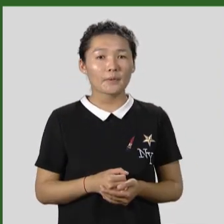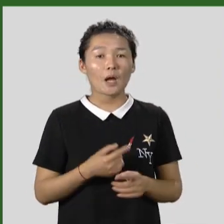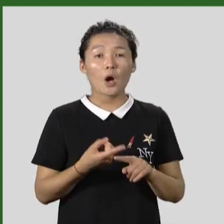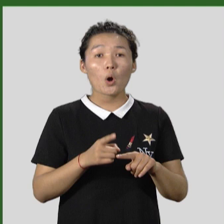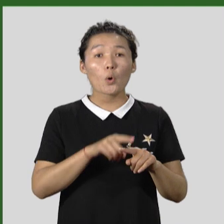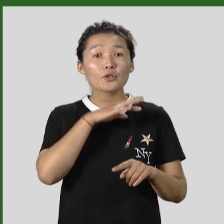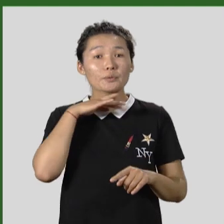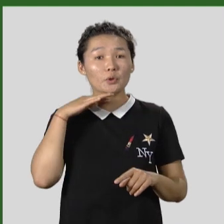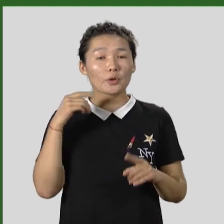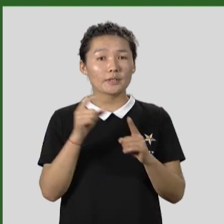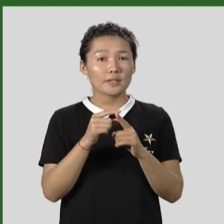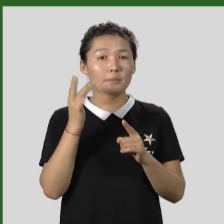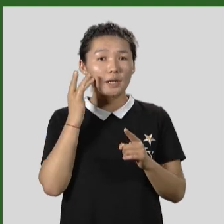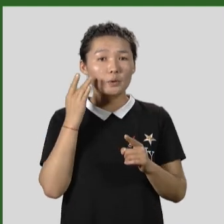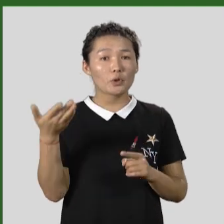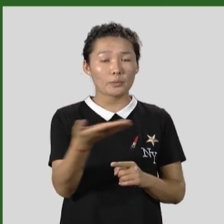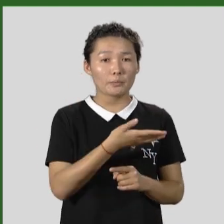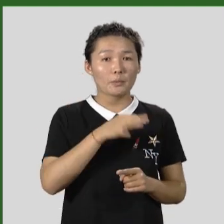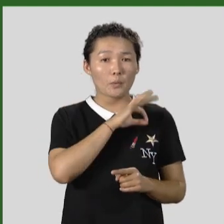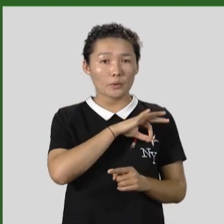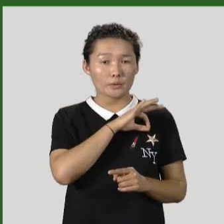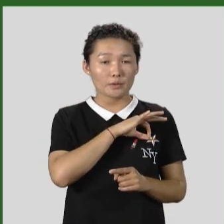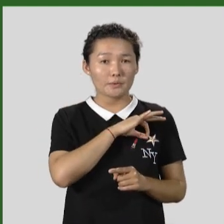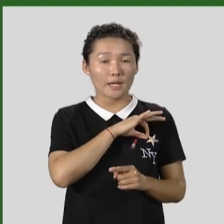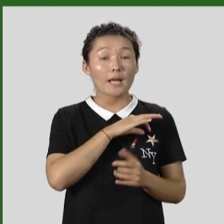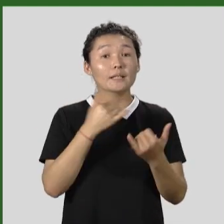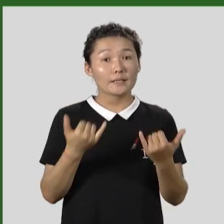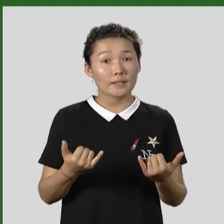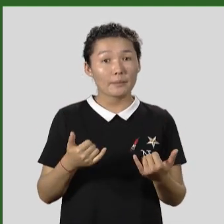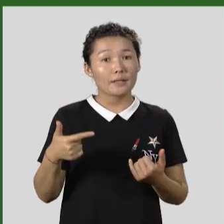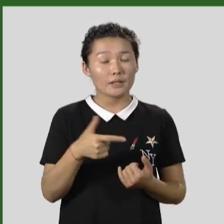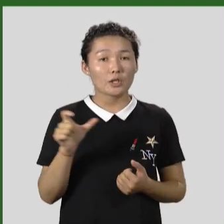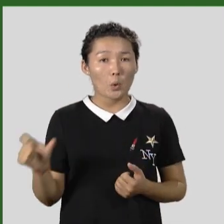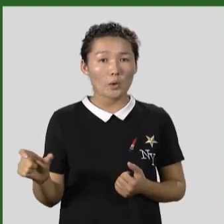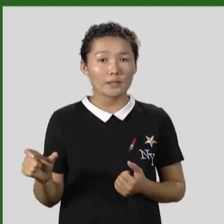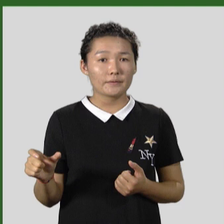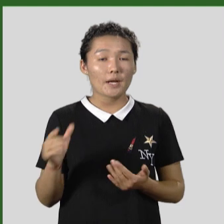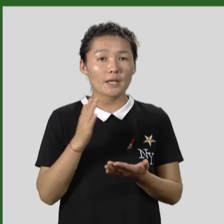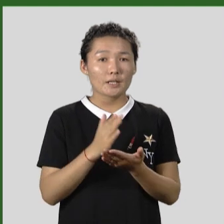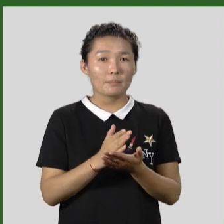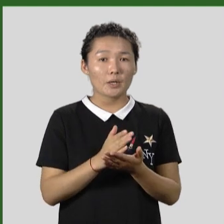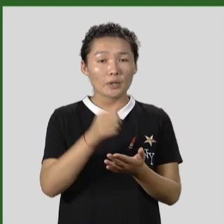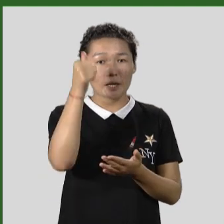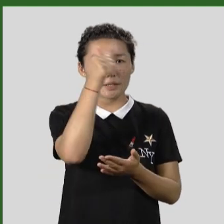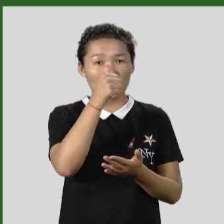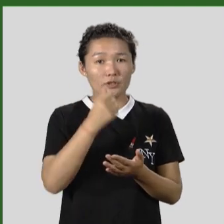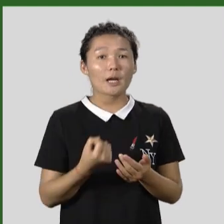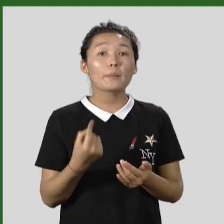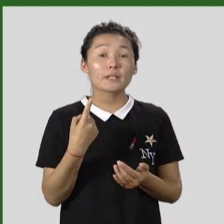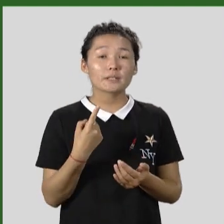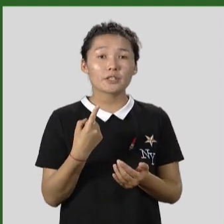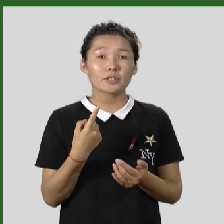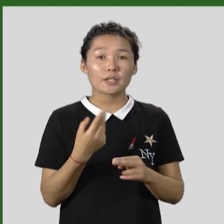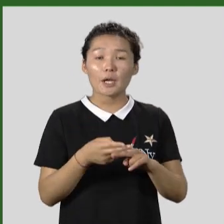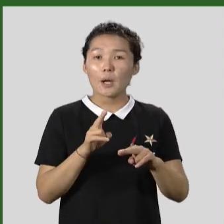Очень многие термины, которыми пользуются современные географы, имеют греческое происхождение. Так что к